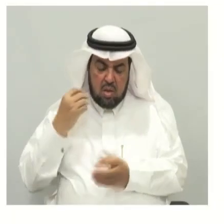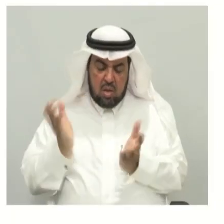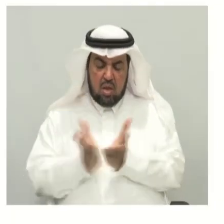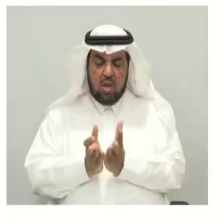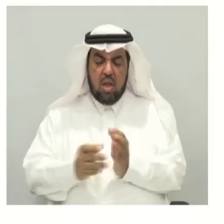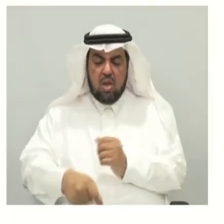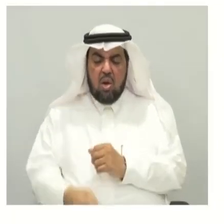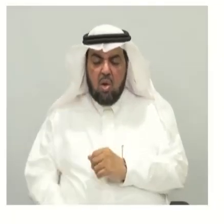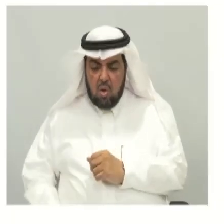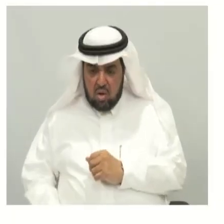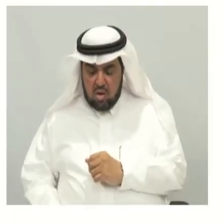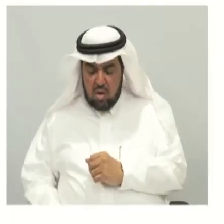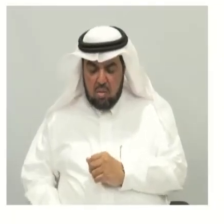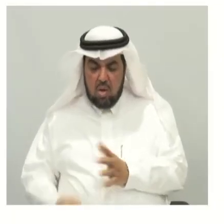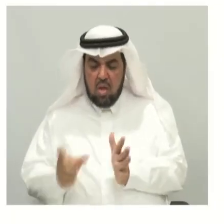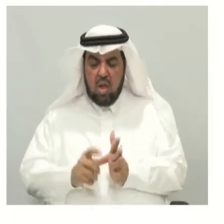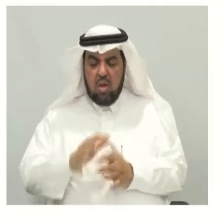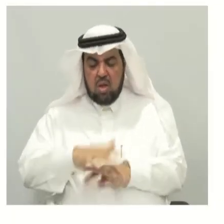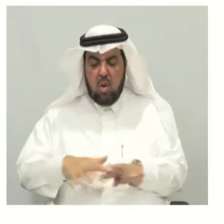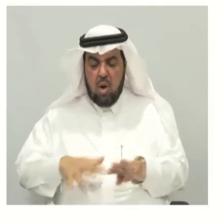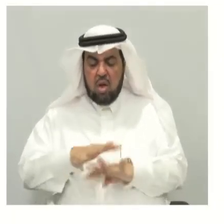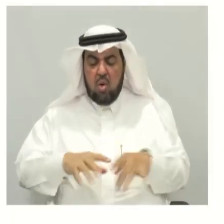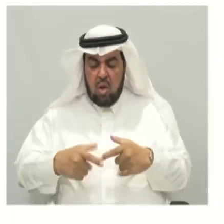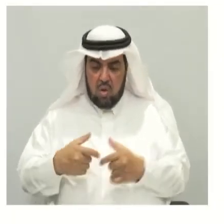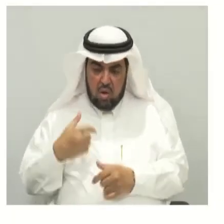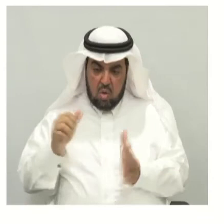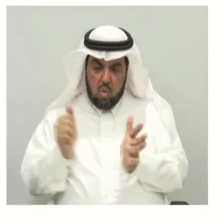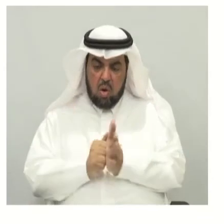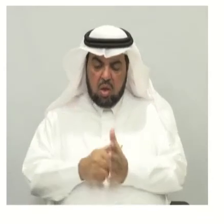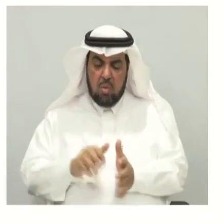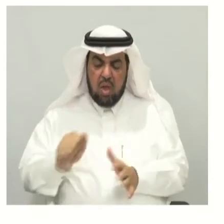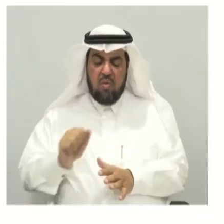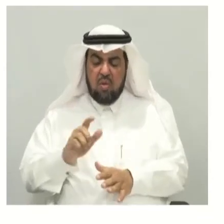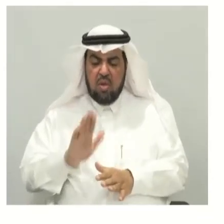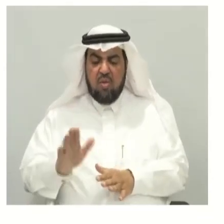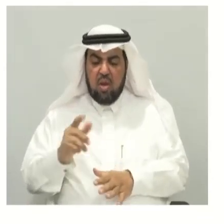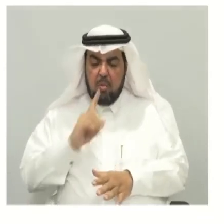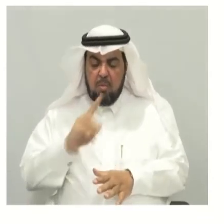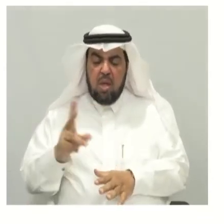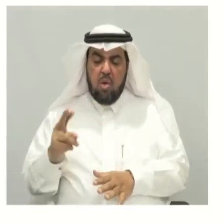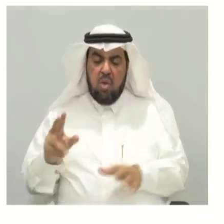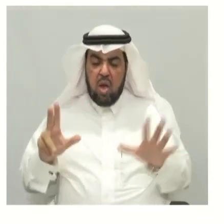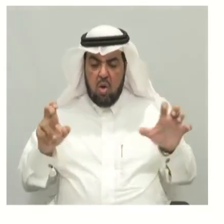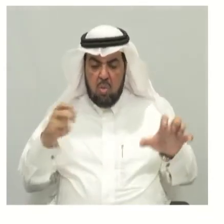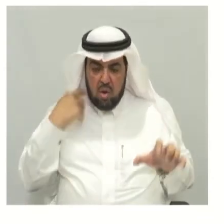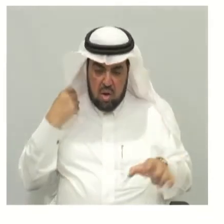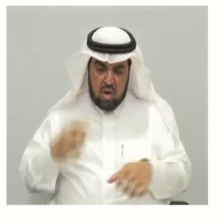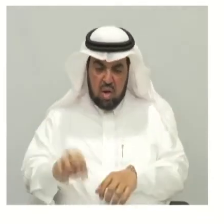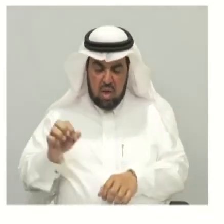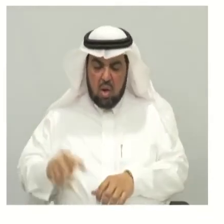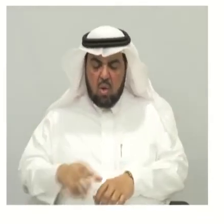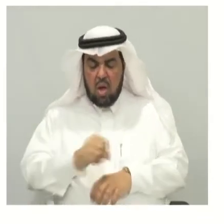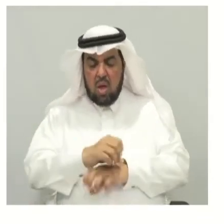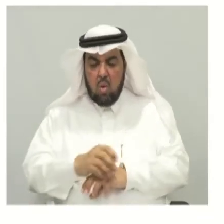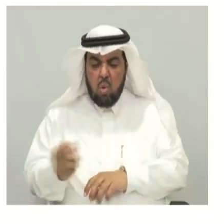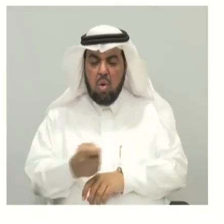الجزء من تنظيم للجدول الدوري. لدينا واجبنا ولدينا واجب آخر، اختر أحد العناصر